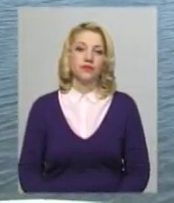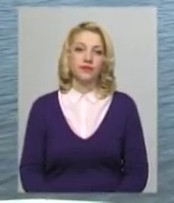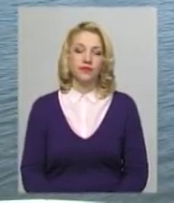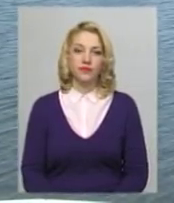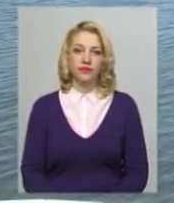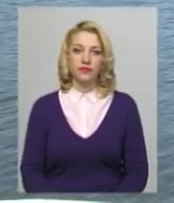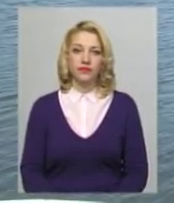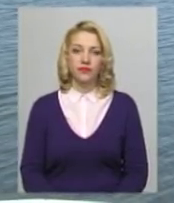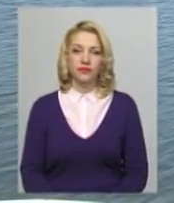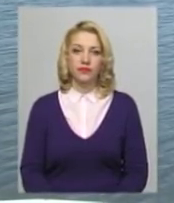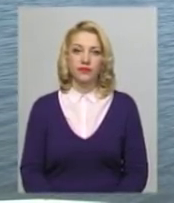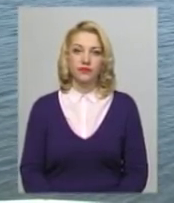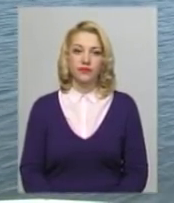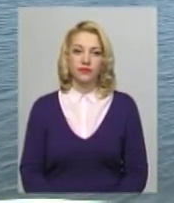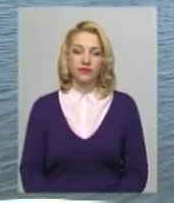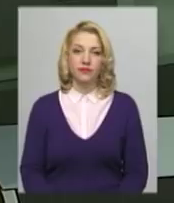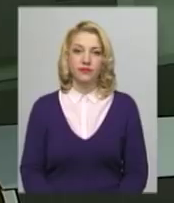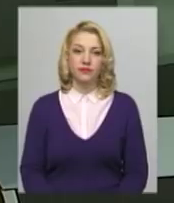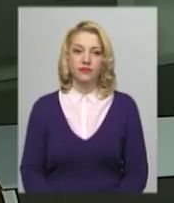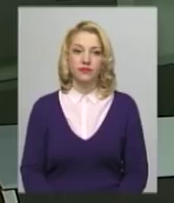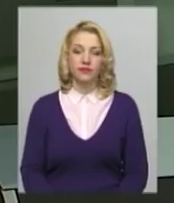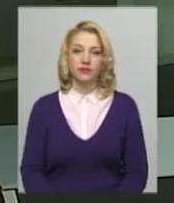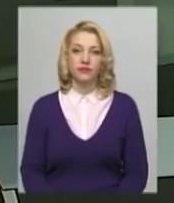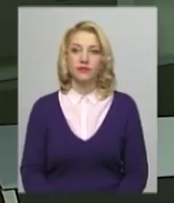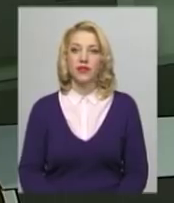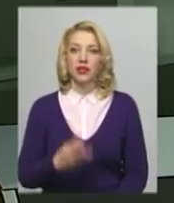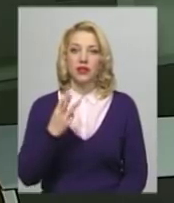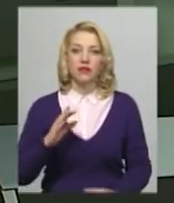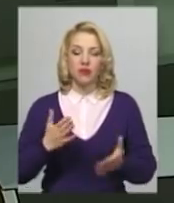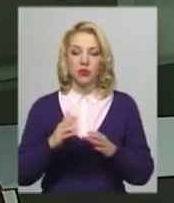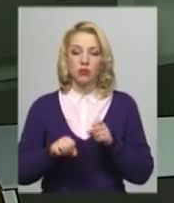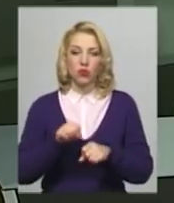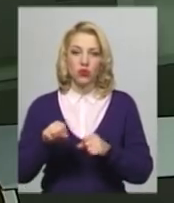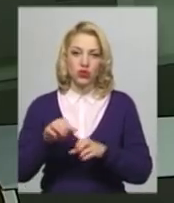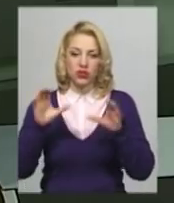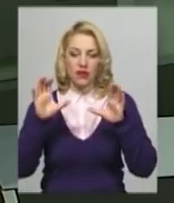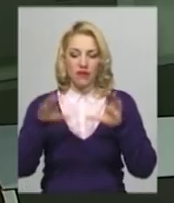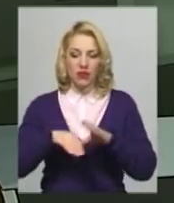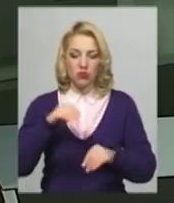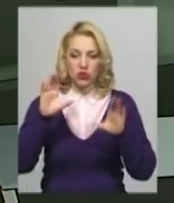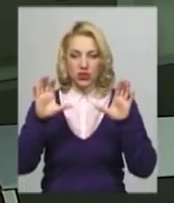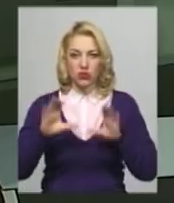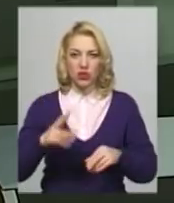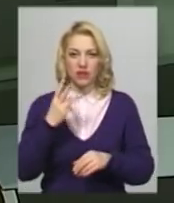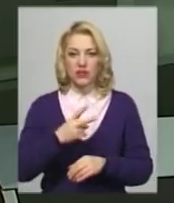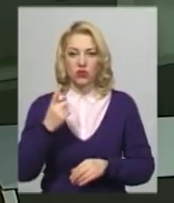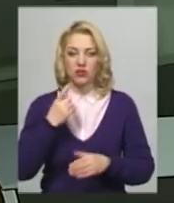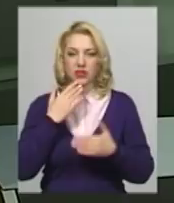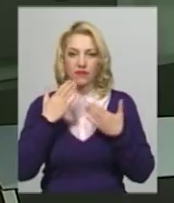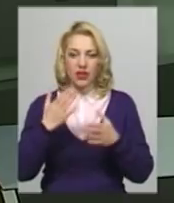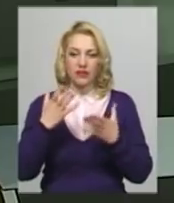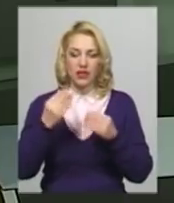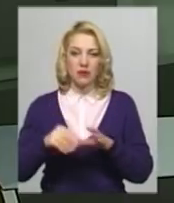Олександр Горішевський. Новини «Поділля-Центр». Три випадки порушень виборчого законодавства з 21 звернення у